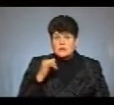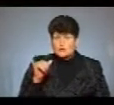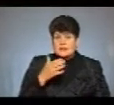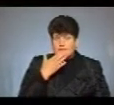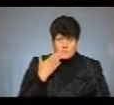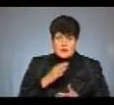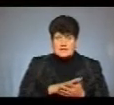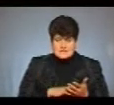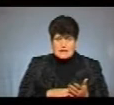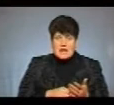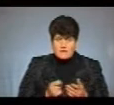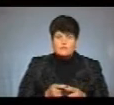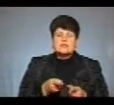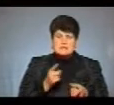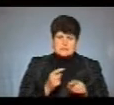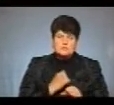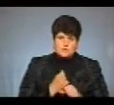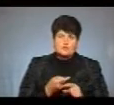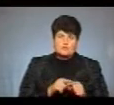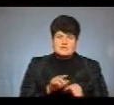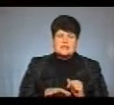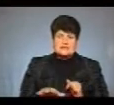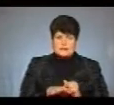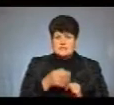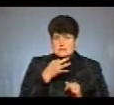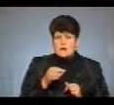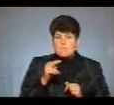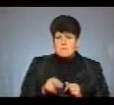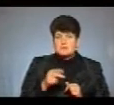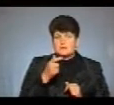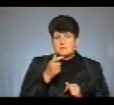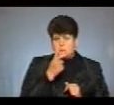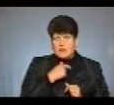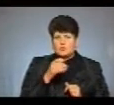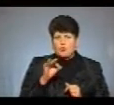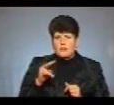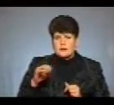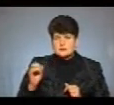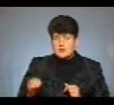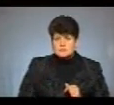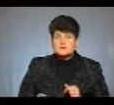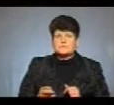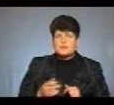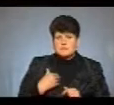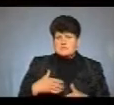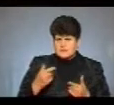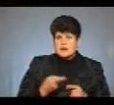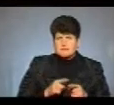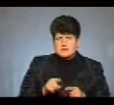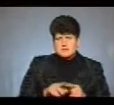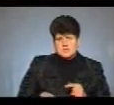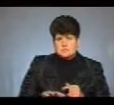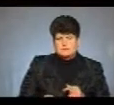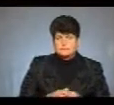заявок, вони дійсно працюють от по таких територіях, які назвав пан Олександр, і ми звертаємо дуже велику увагу на ці